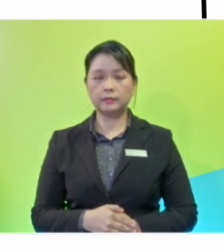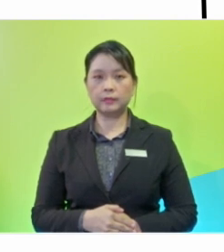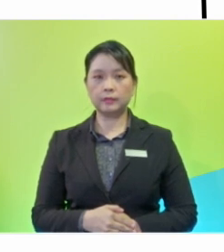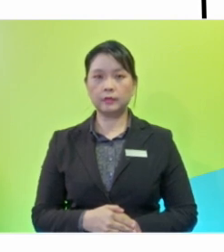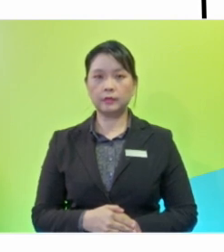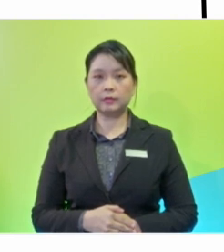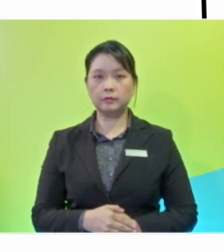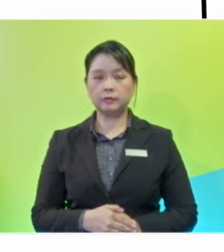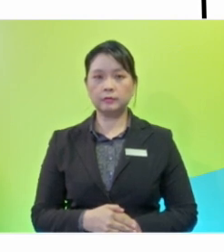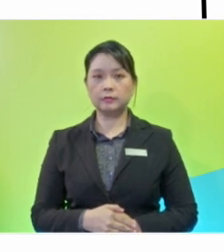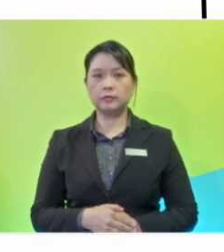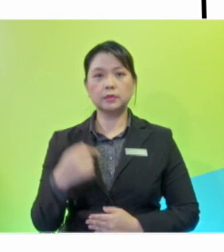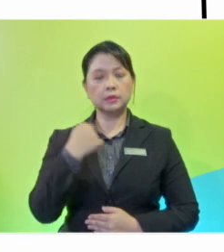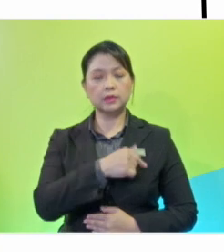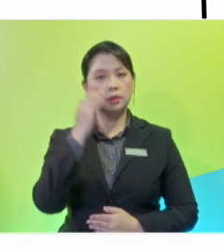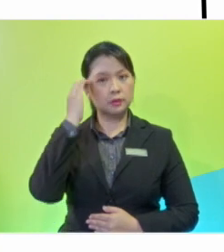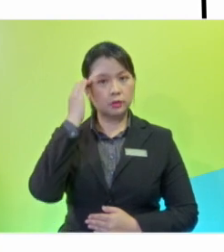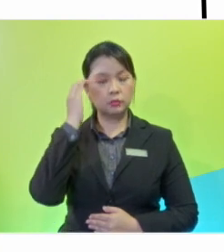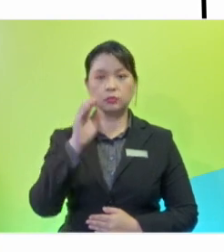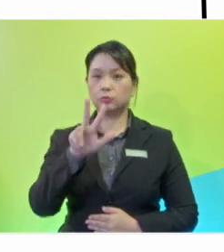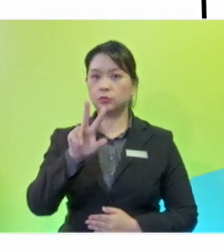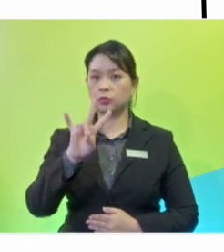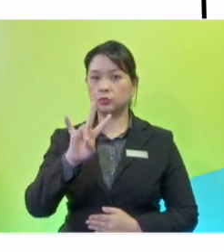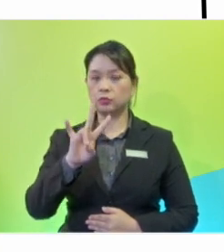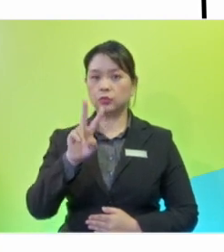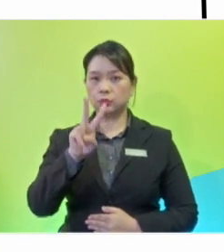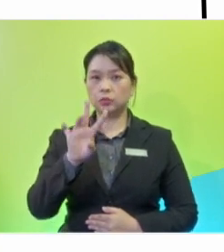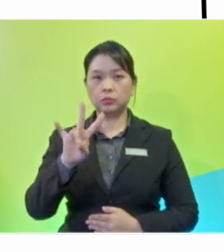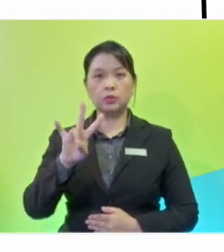kita tahu bahwa 27 boleh ditukar